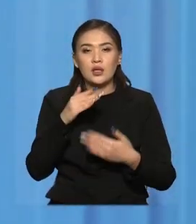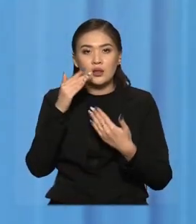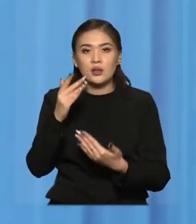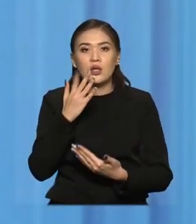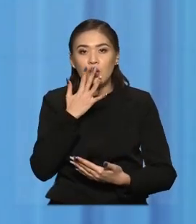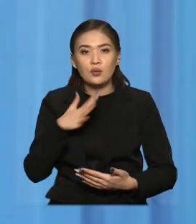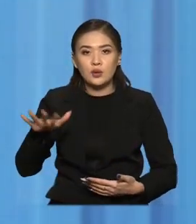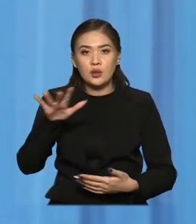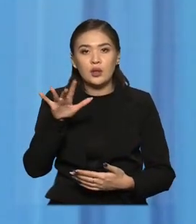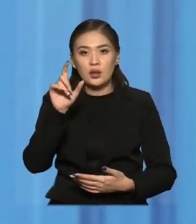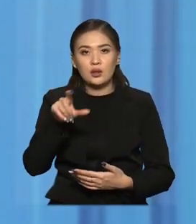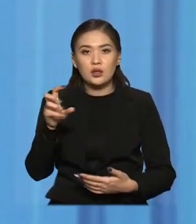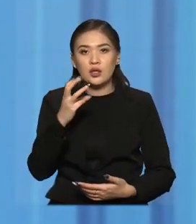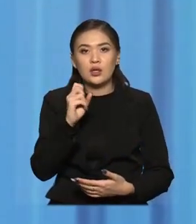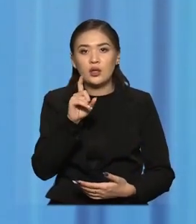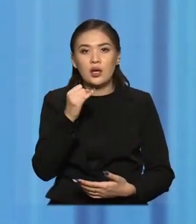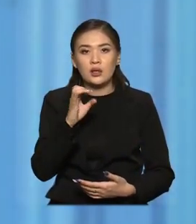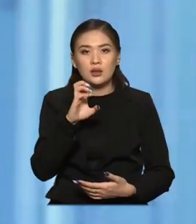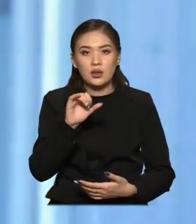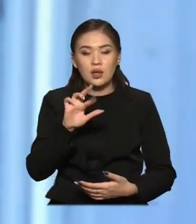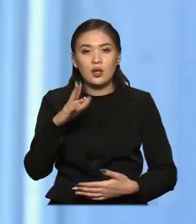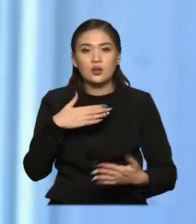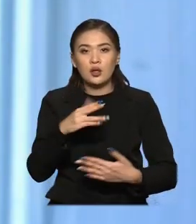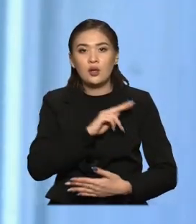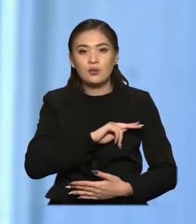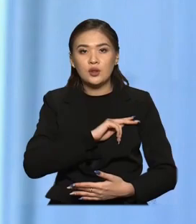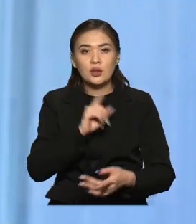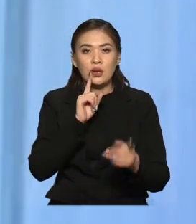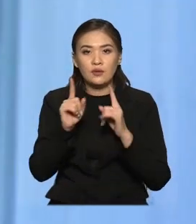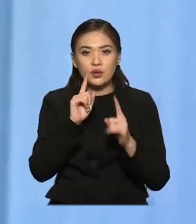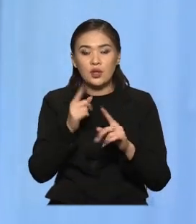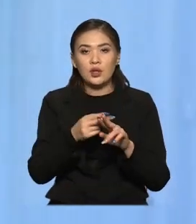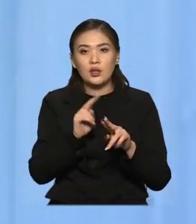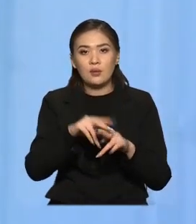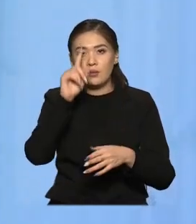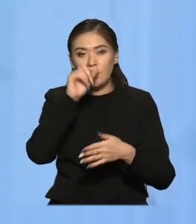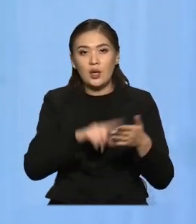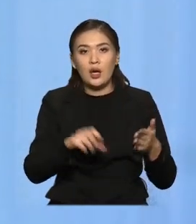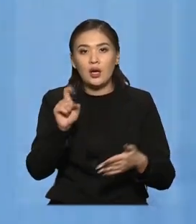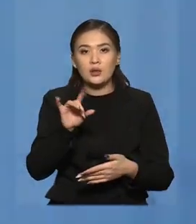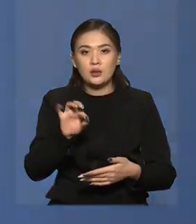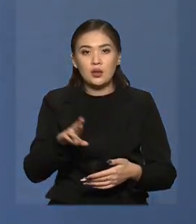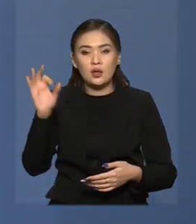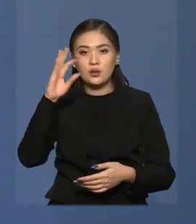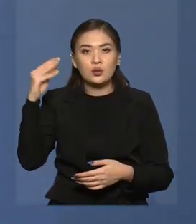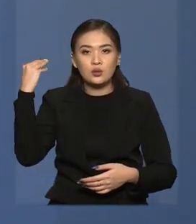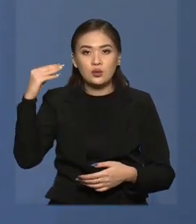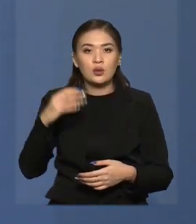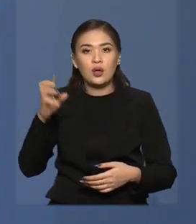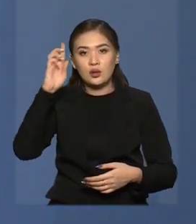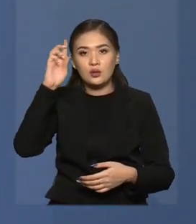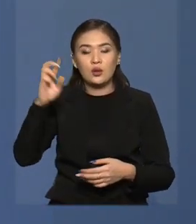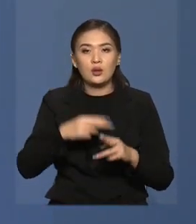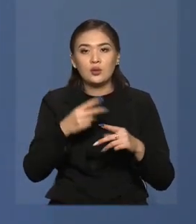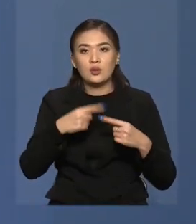партнеров. Шанхайская организация сотрудничества, совещание по взаимодействию и мерам доверия в Азии, организация тюркских государств и многие